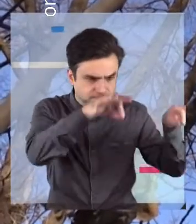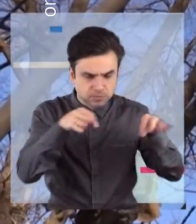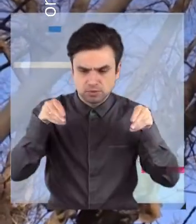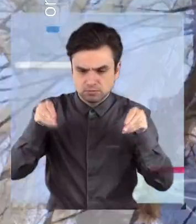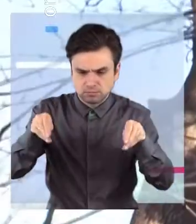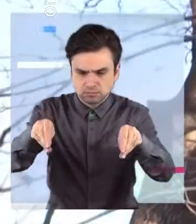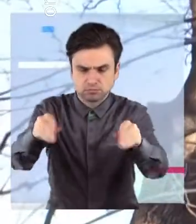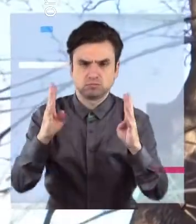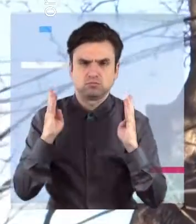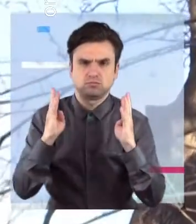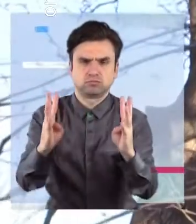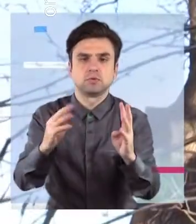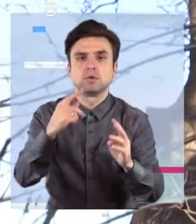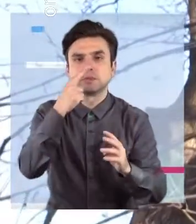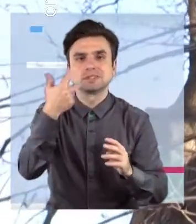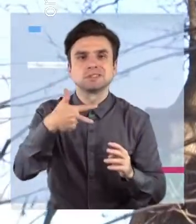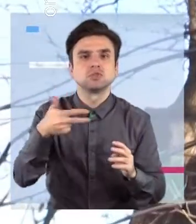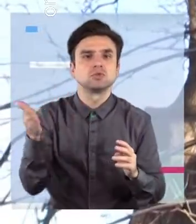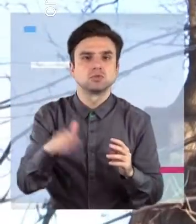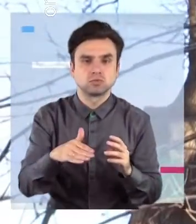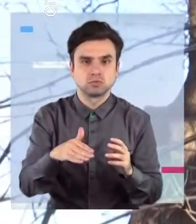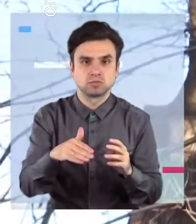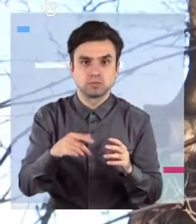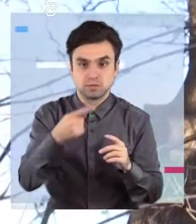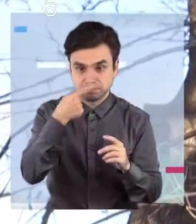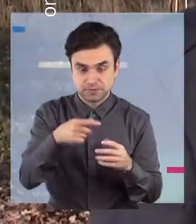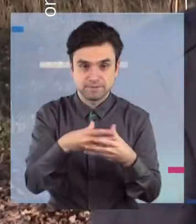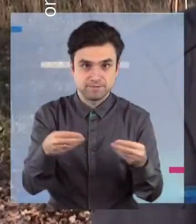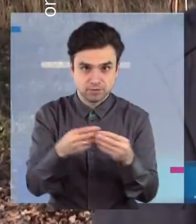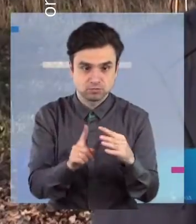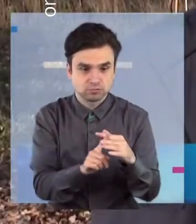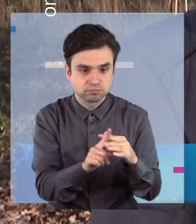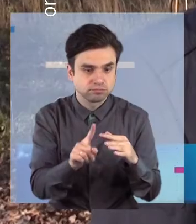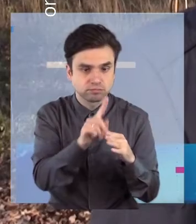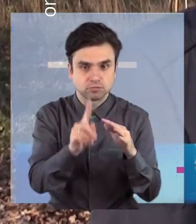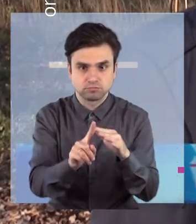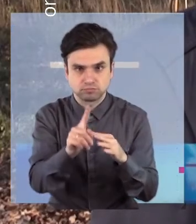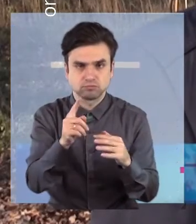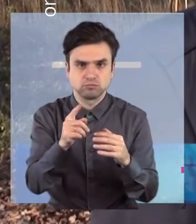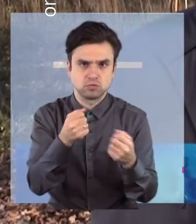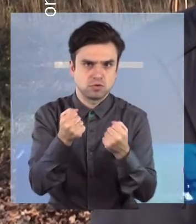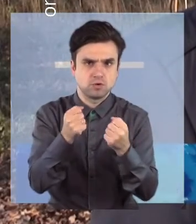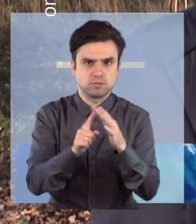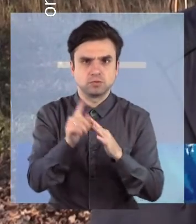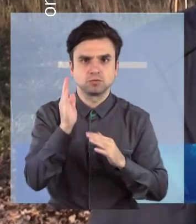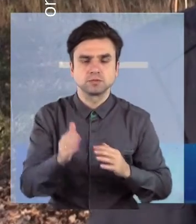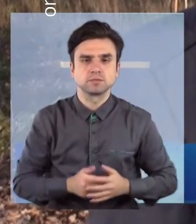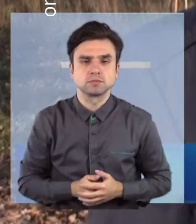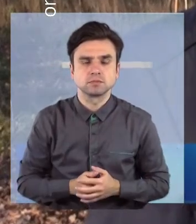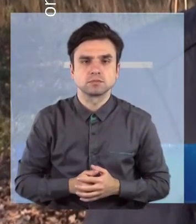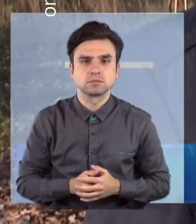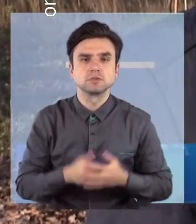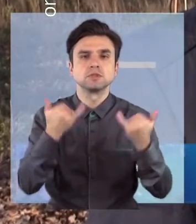стати більш міцними та відправляться з так званої школки до власних угідь. Сьогодні ми викопали самосів на території